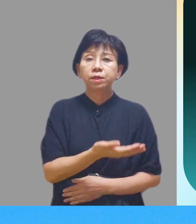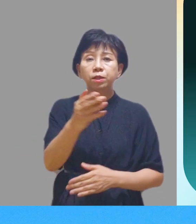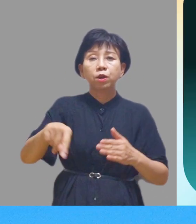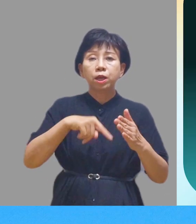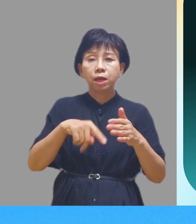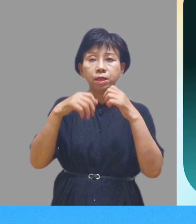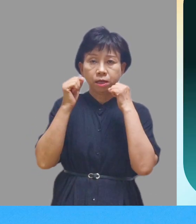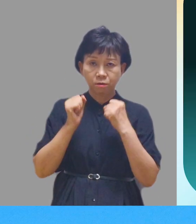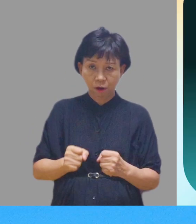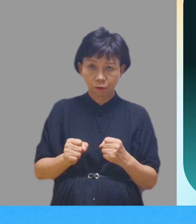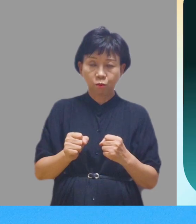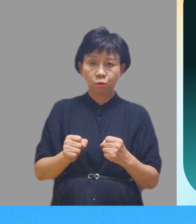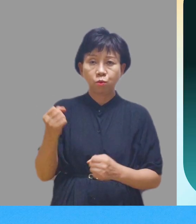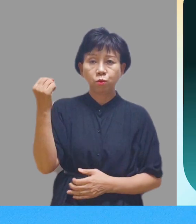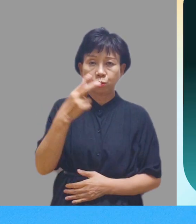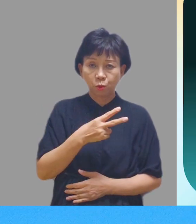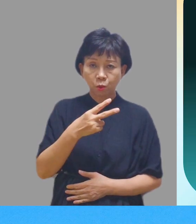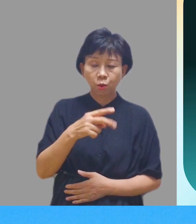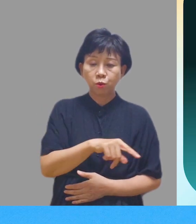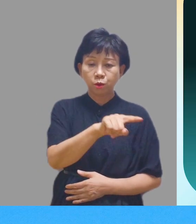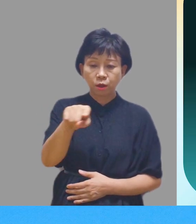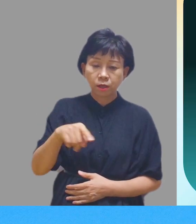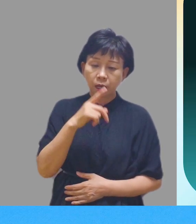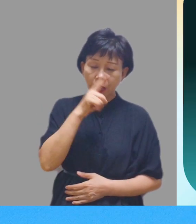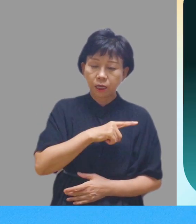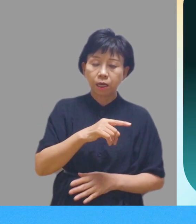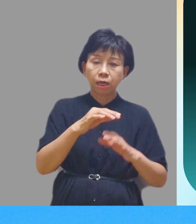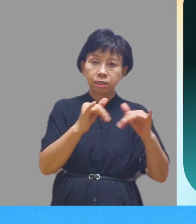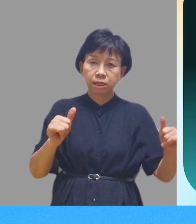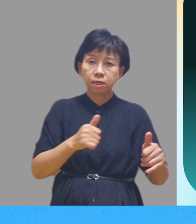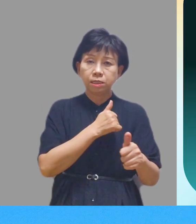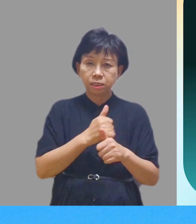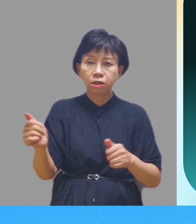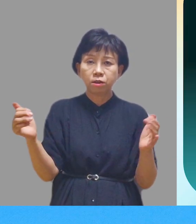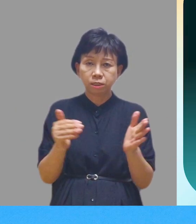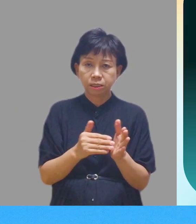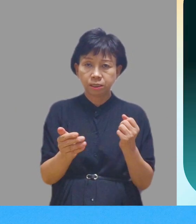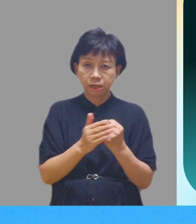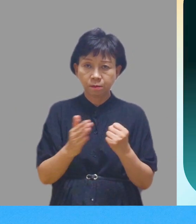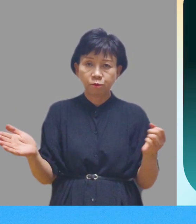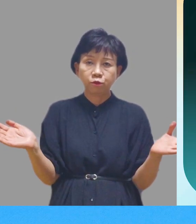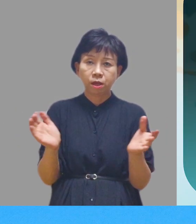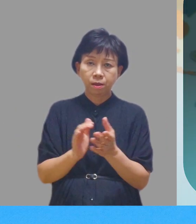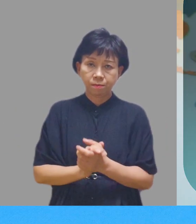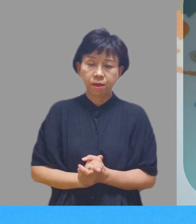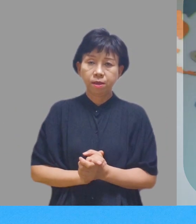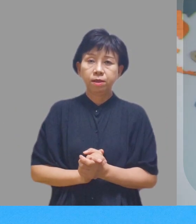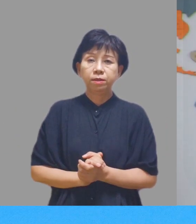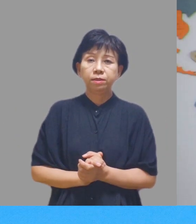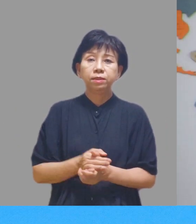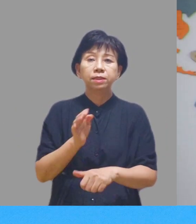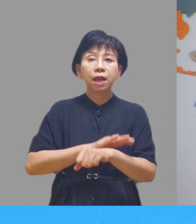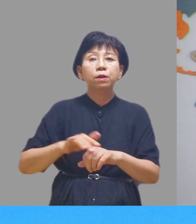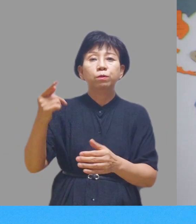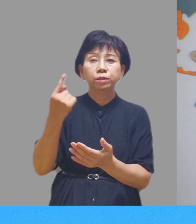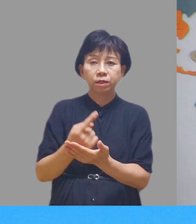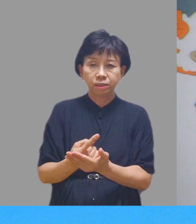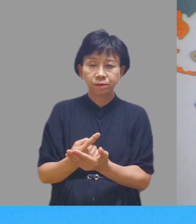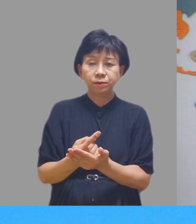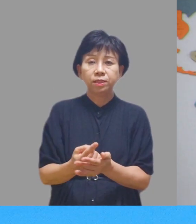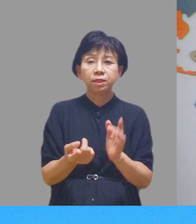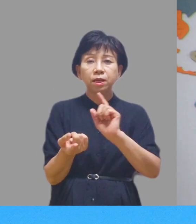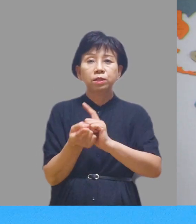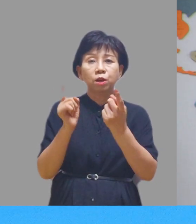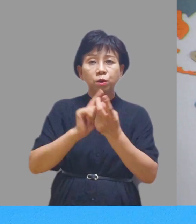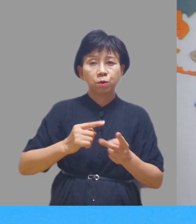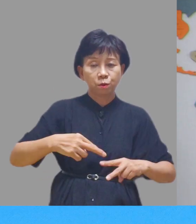안에 거하시며 너희가 흉악한 자를 이기었음이라. 아멘. 우리 잘 나오셨습니다. 우리 옆에